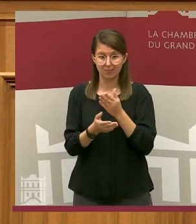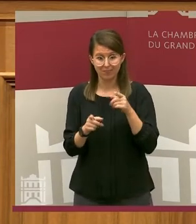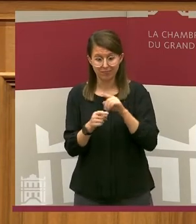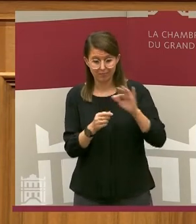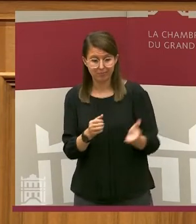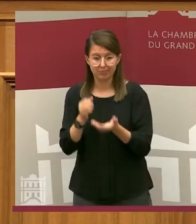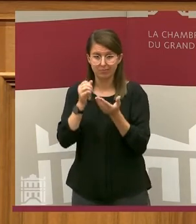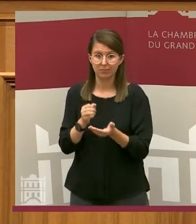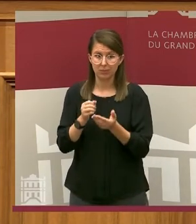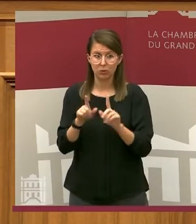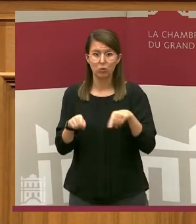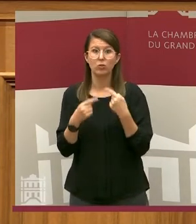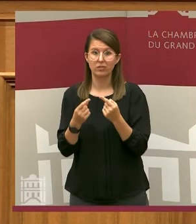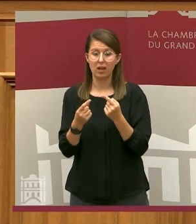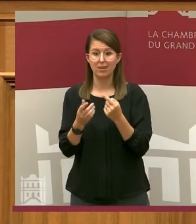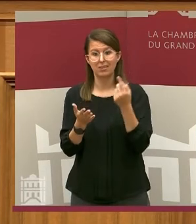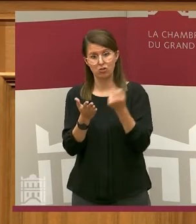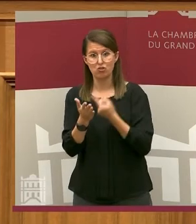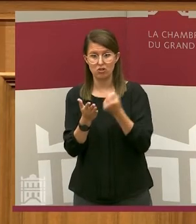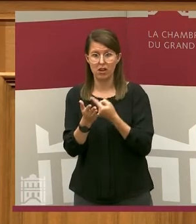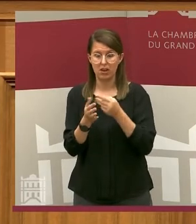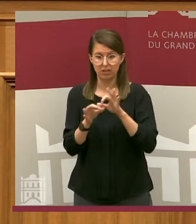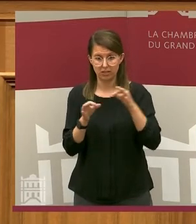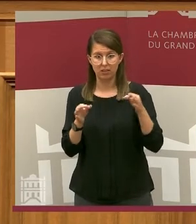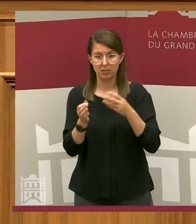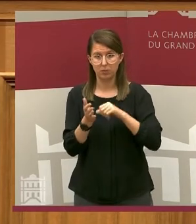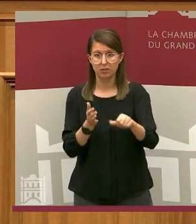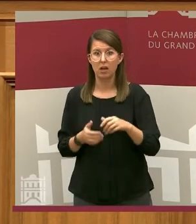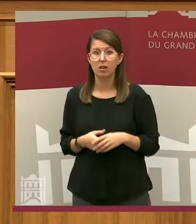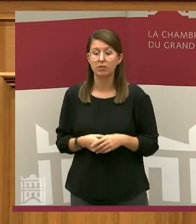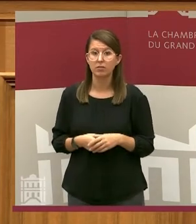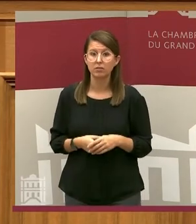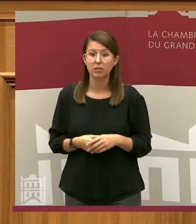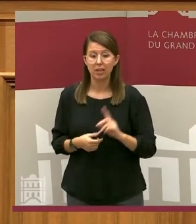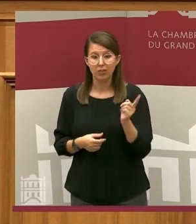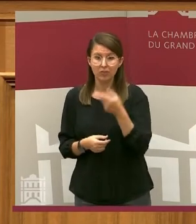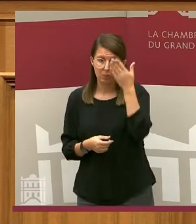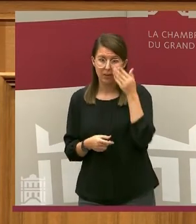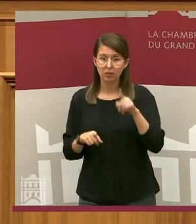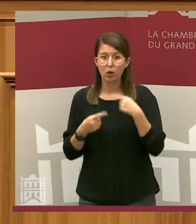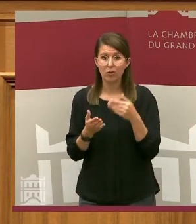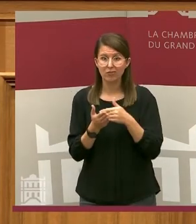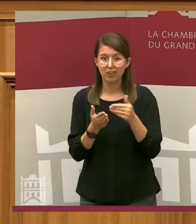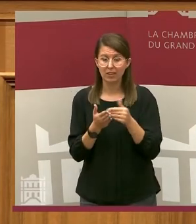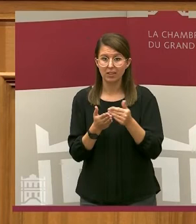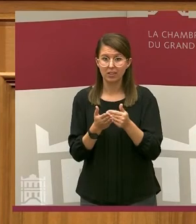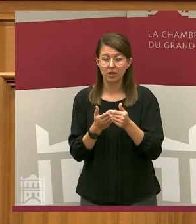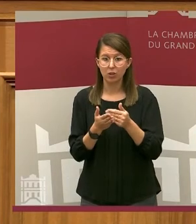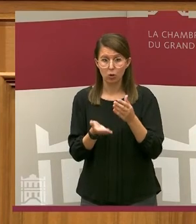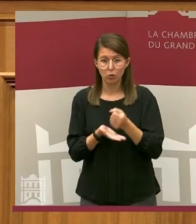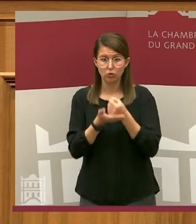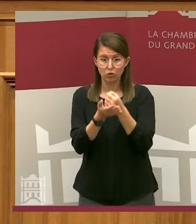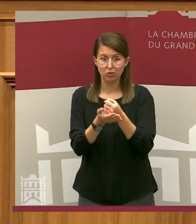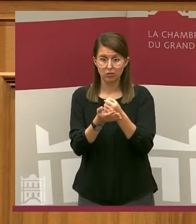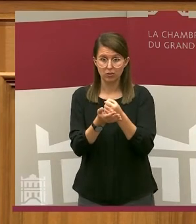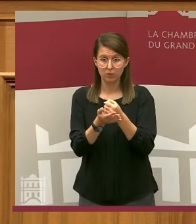darüber sollte man dann den entsprechenden Steuersatz bezahlen. Wir Piraten unterstützen auch weiterhin Forderungen nach einer Erhöhung